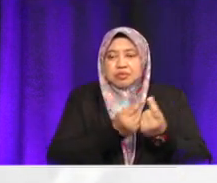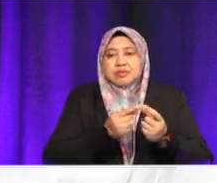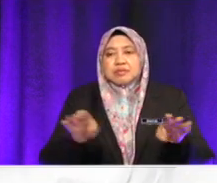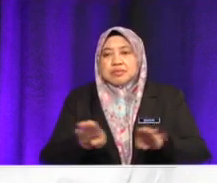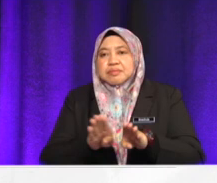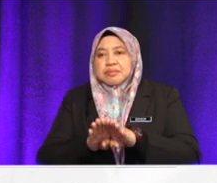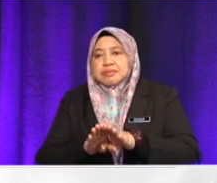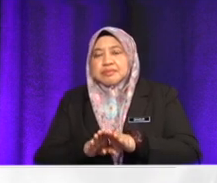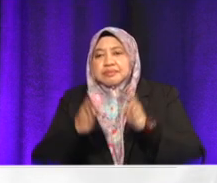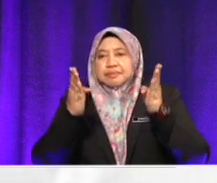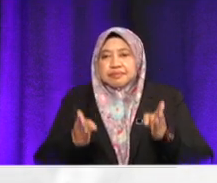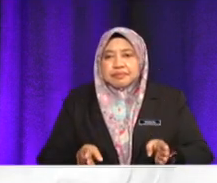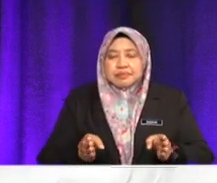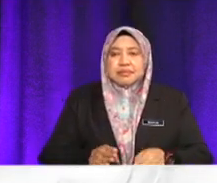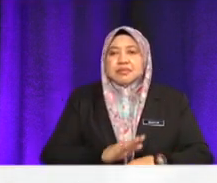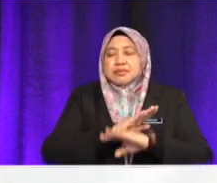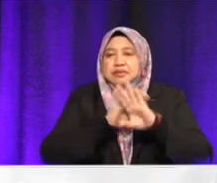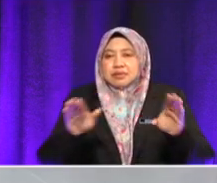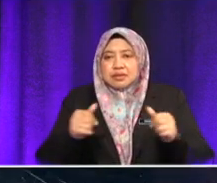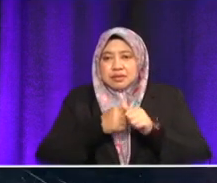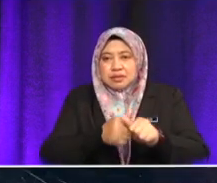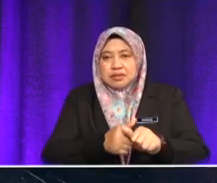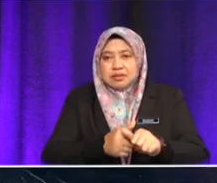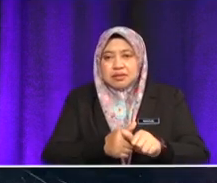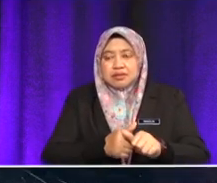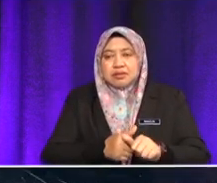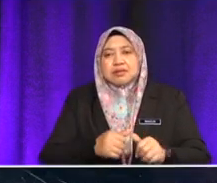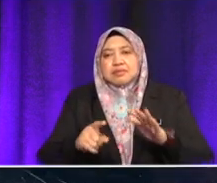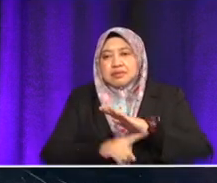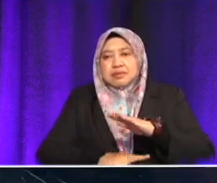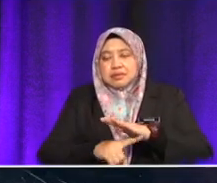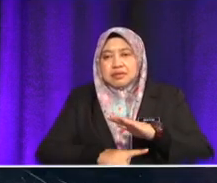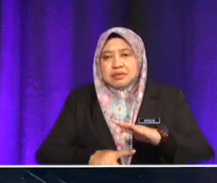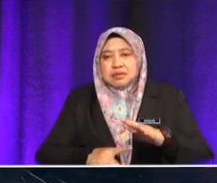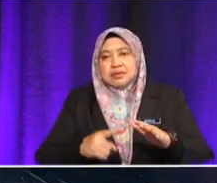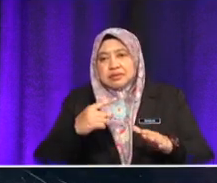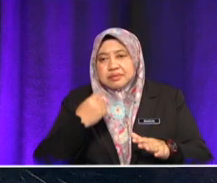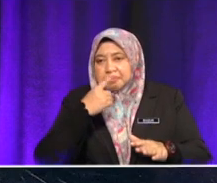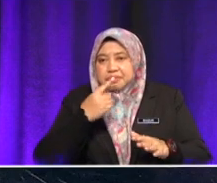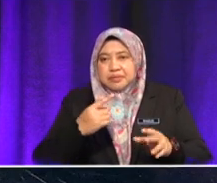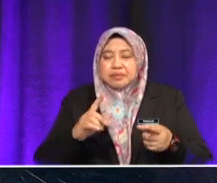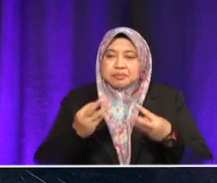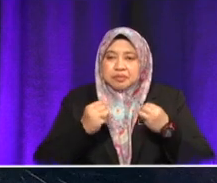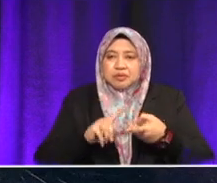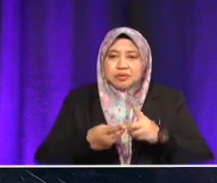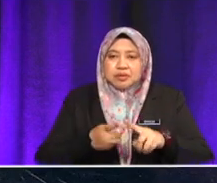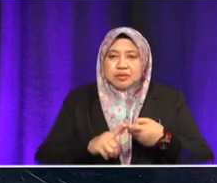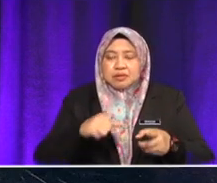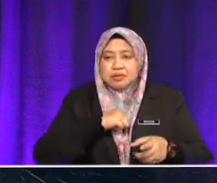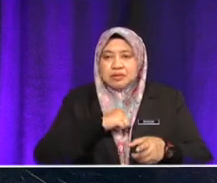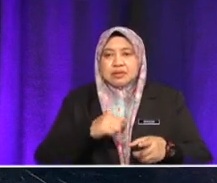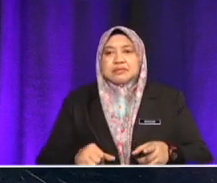bangsa jadi dia tidak mengikuti kumpulan berdasarkan keinginan dia sendiri oke dan kemudian